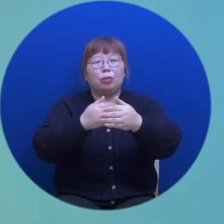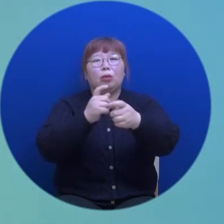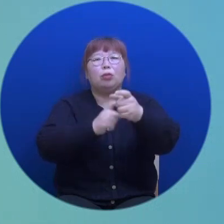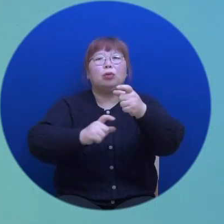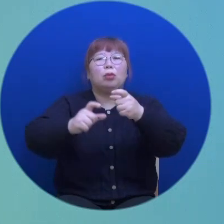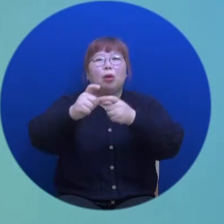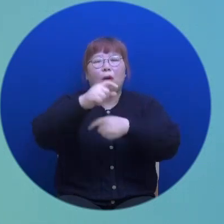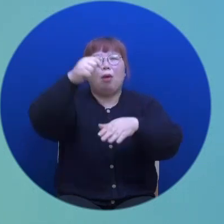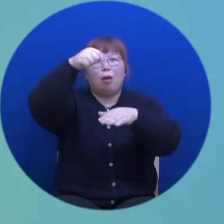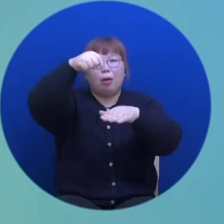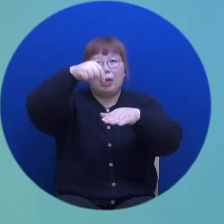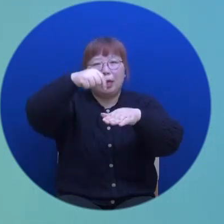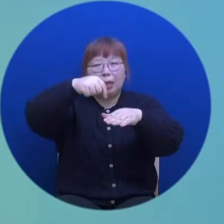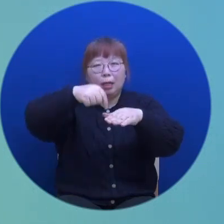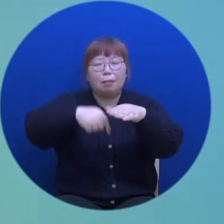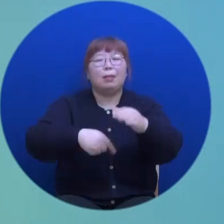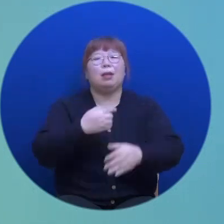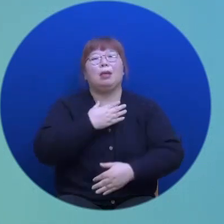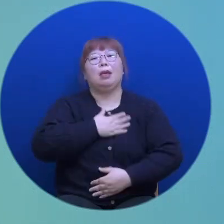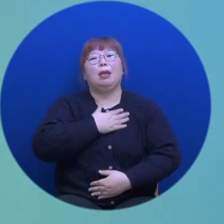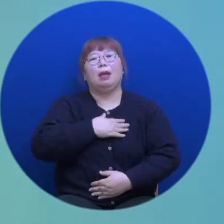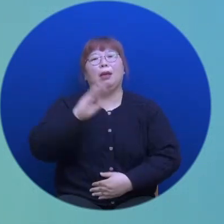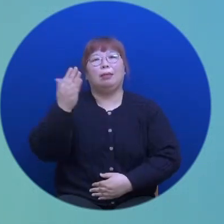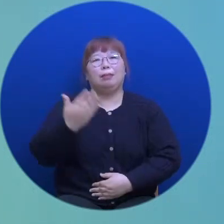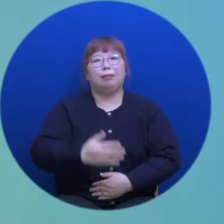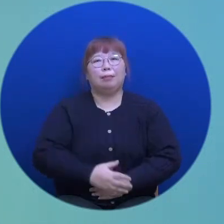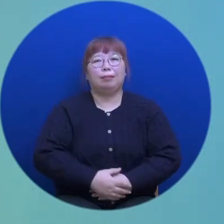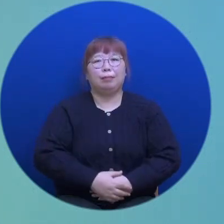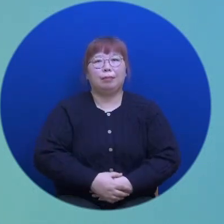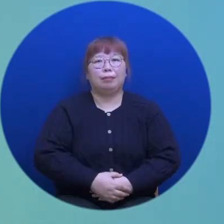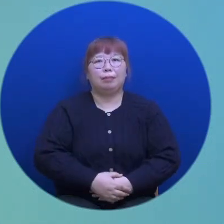더 깊이 알아가게 되는 거예요.